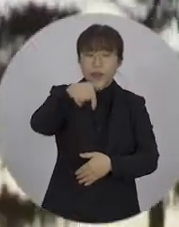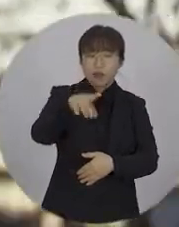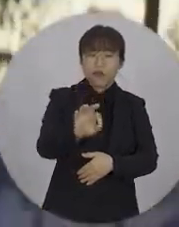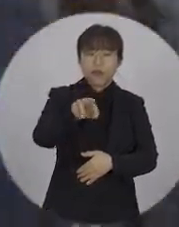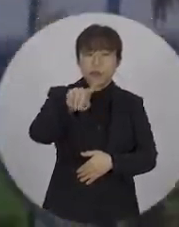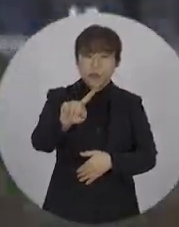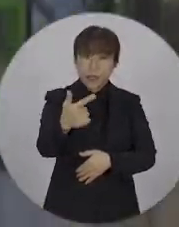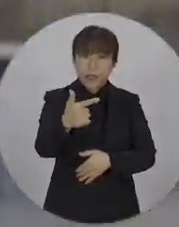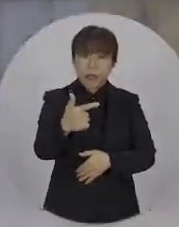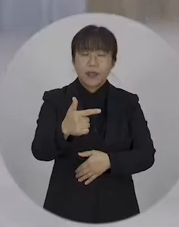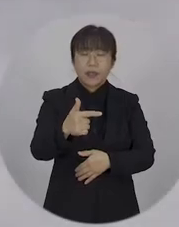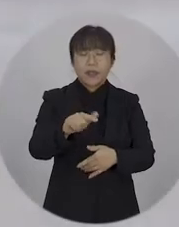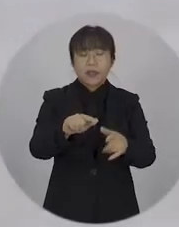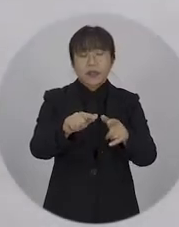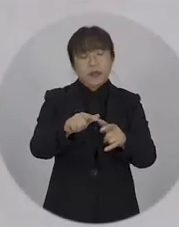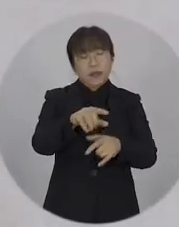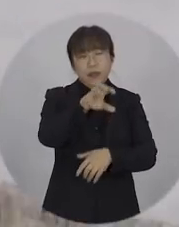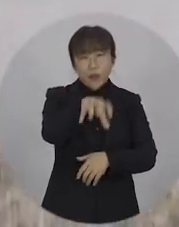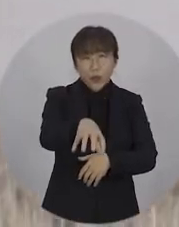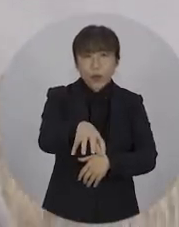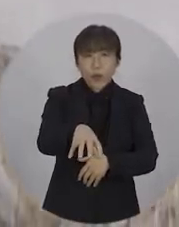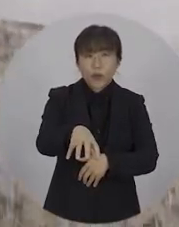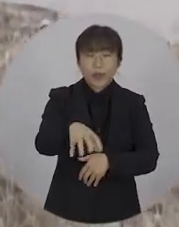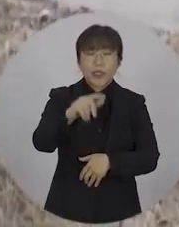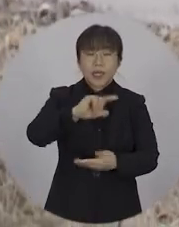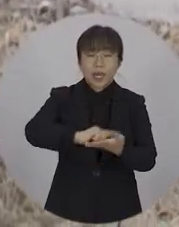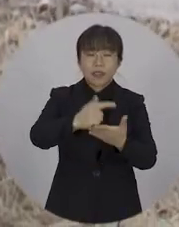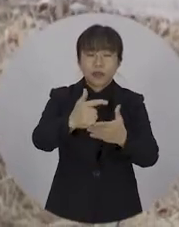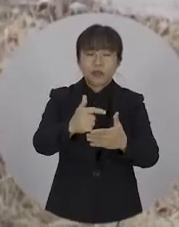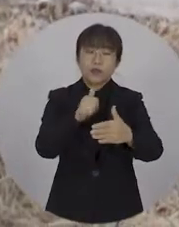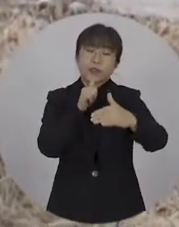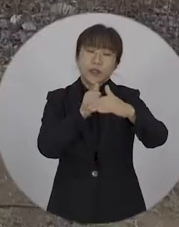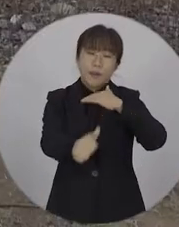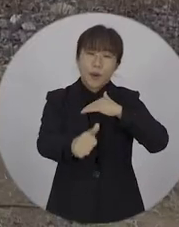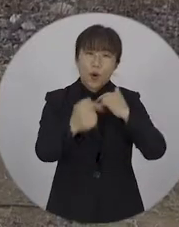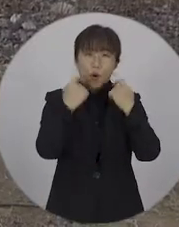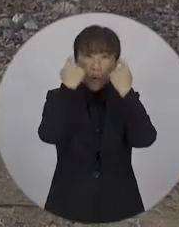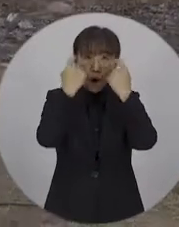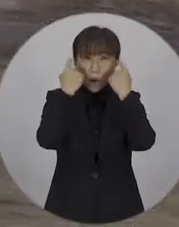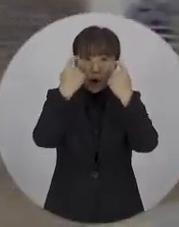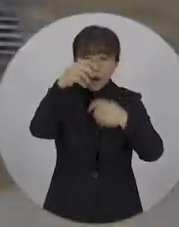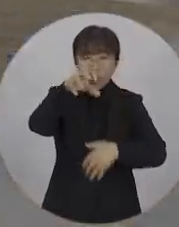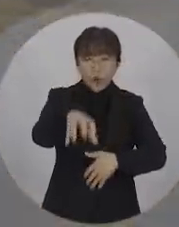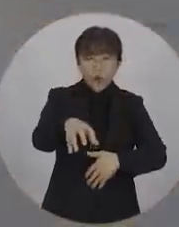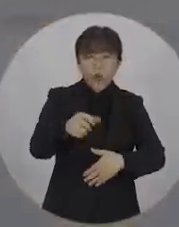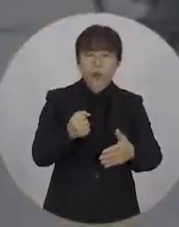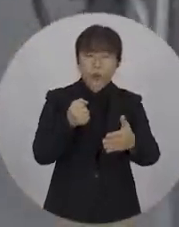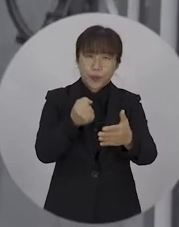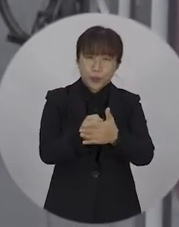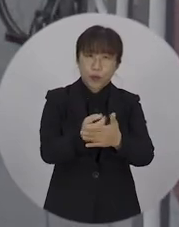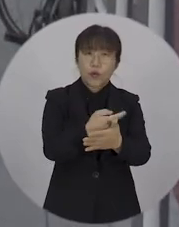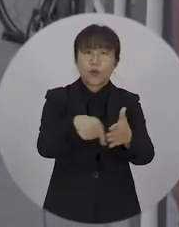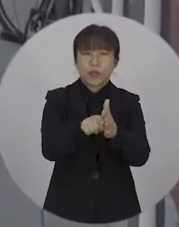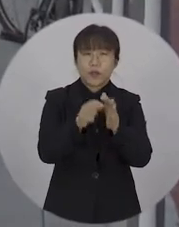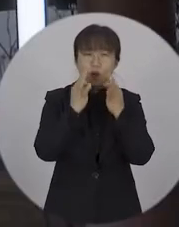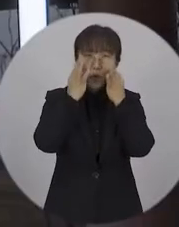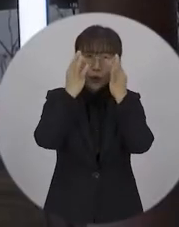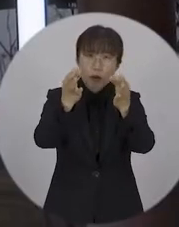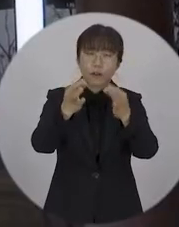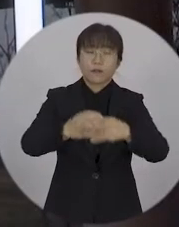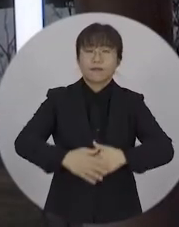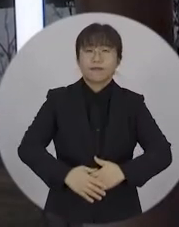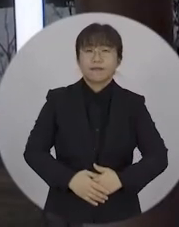문화유적지 등 인근 문화역사시설과 함께 강서구 대표 문화관광지가 될 수 있는데 최선을 다한다는 방침입니다.